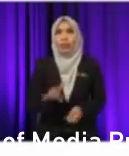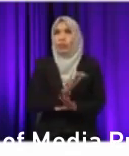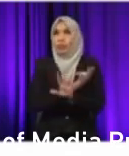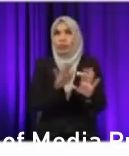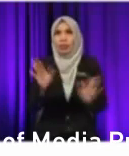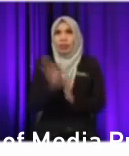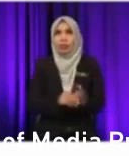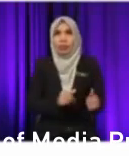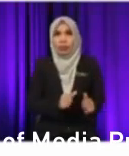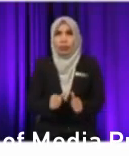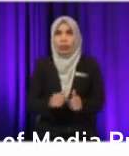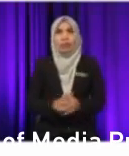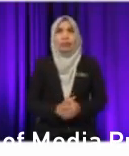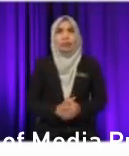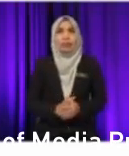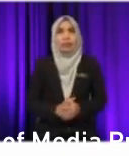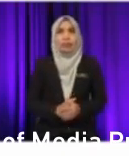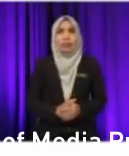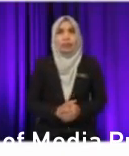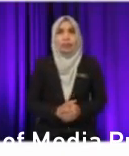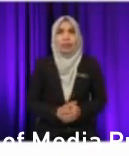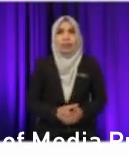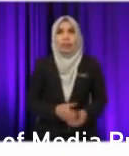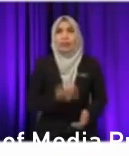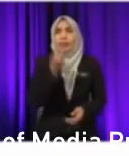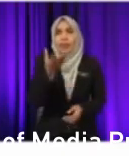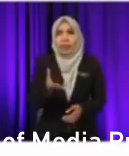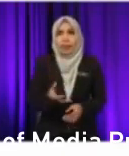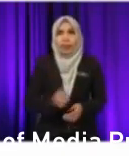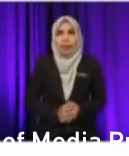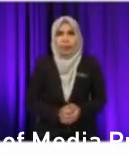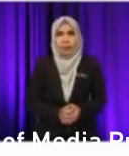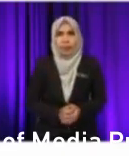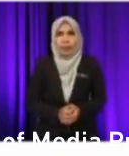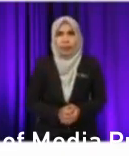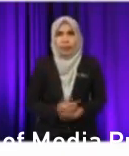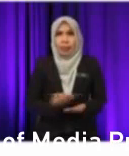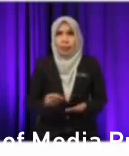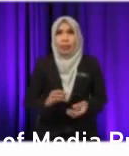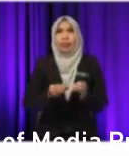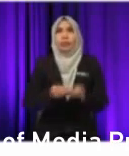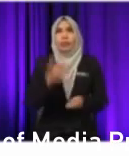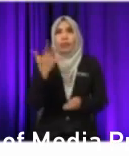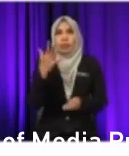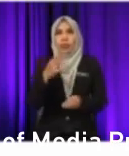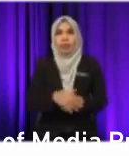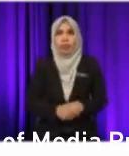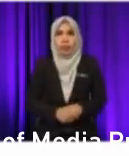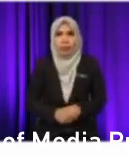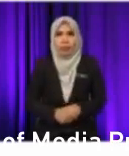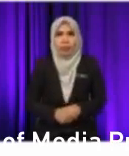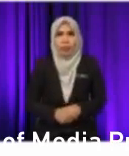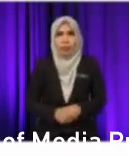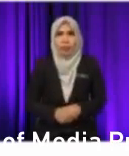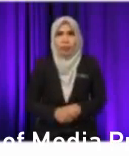jenis search yang paling sesuai bagi nombor 15 dan nyatakan alasan anda. Maknanya pelajar perlu tahu search apa yang paling